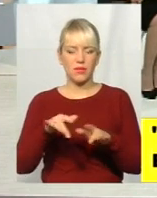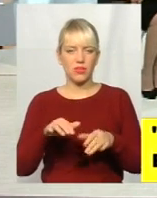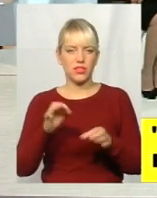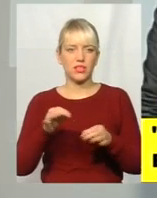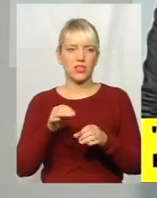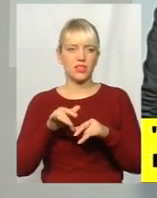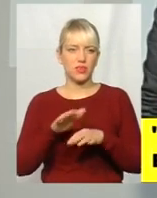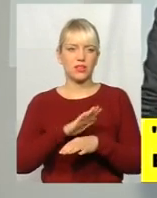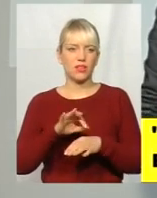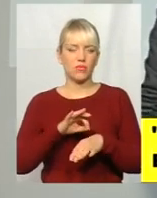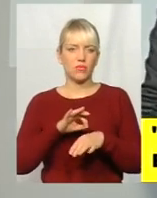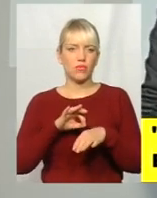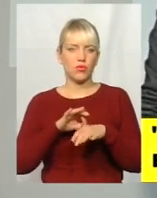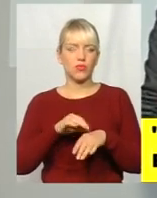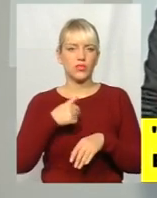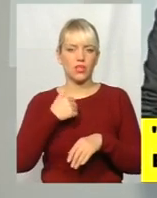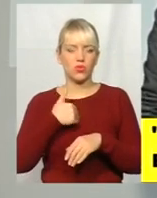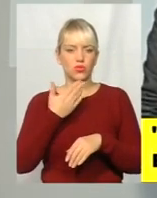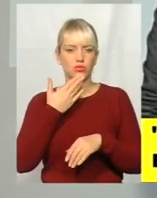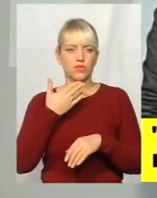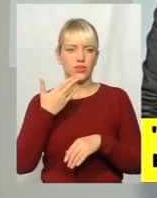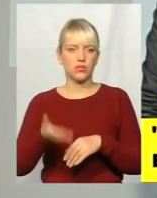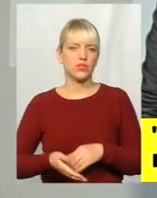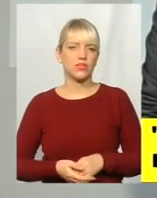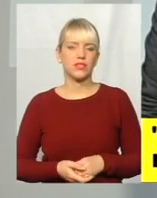проводиться. Дякуємо, дякуємо за ваші емоції, за те, що...